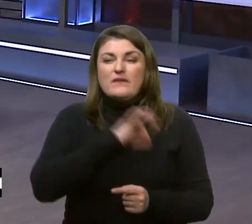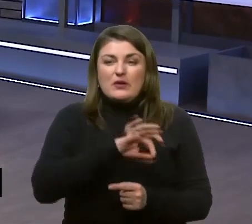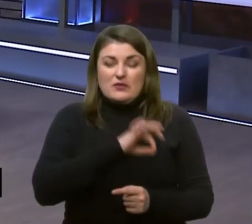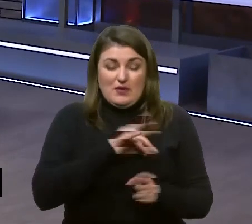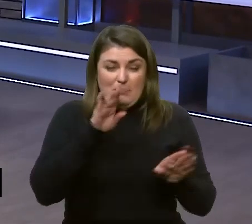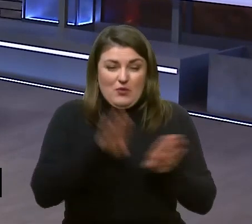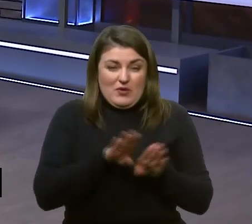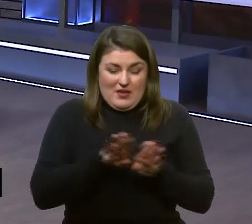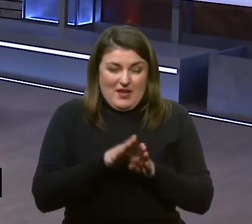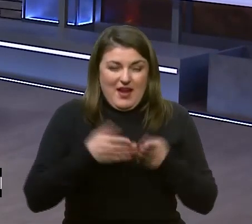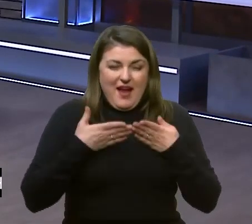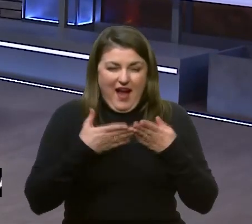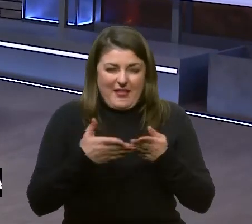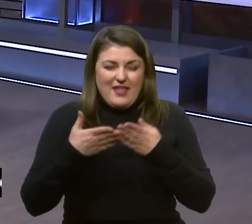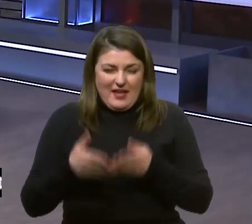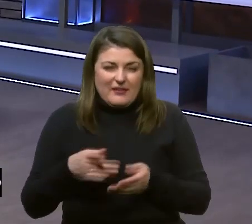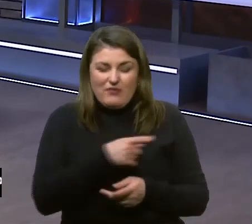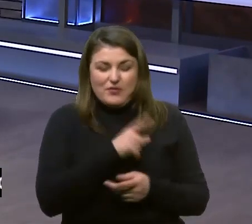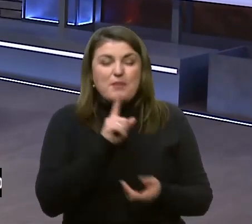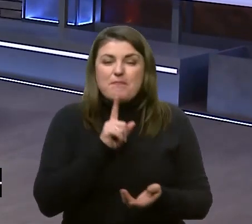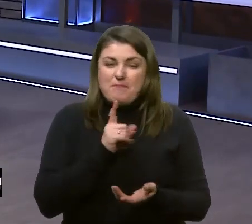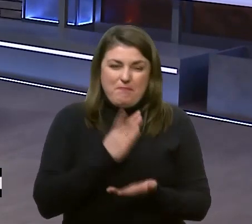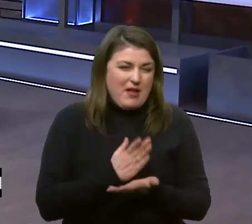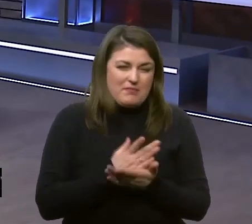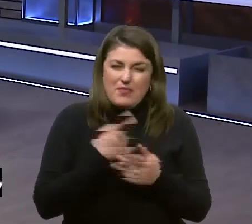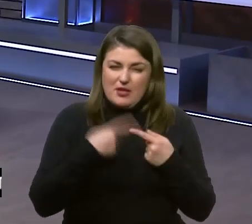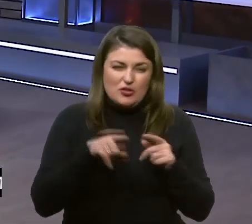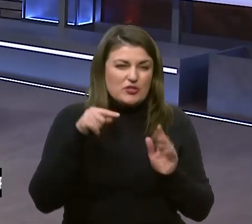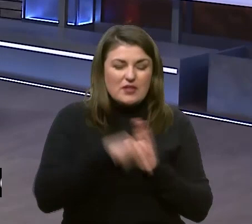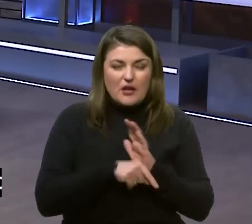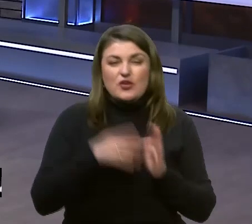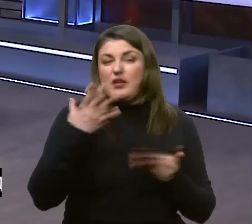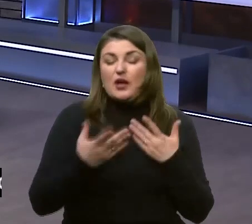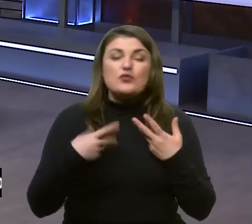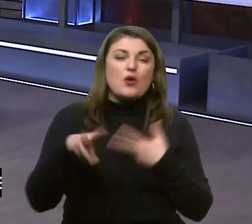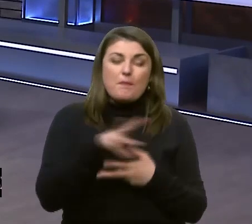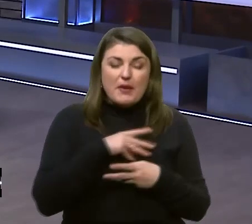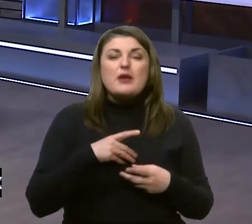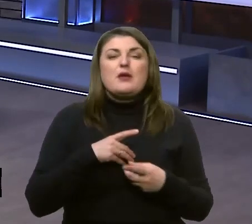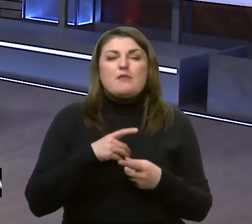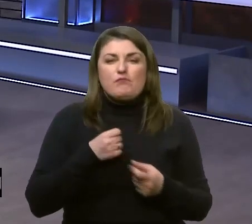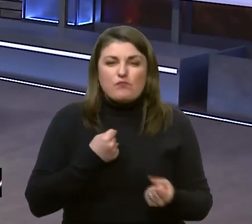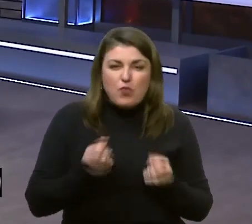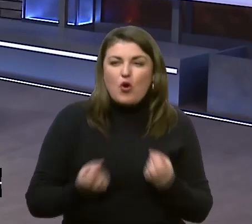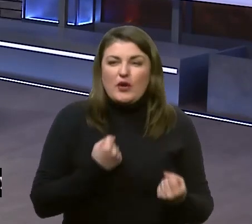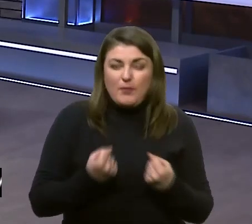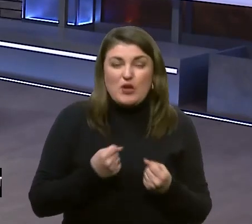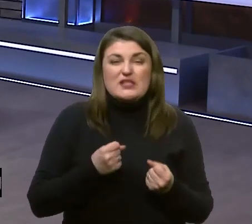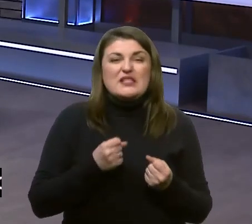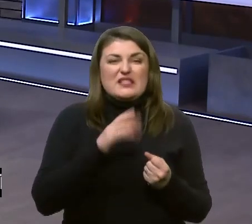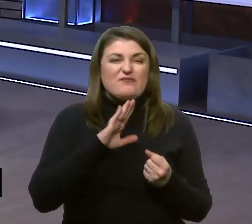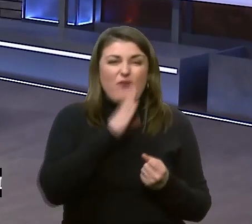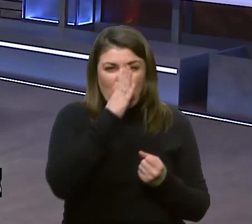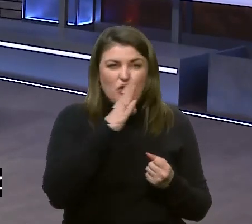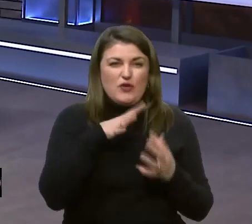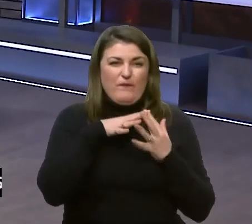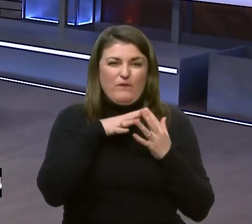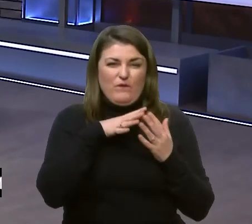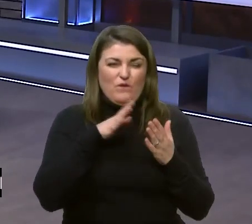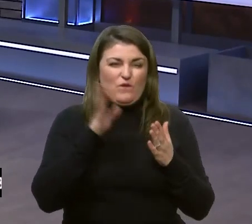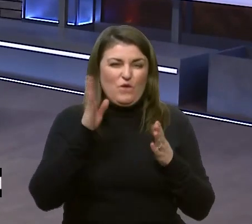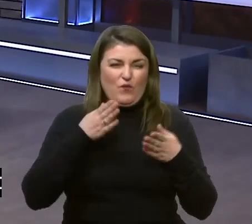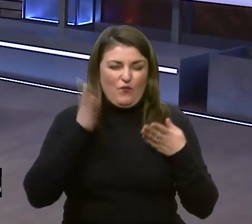використання подібних катерів, воно матиме інше значення. І якщо ми боремося з ворожим флотом, не маючи власного